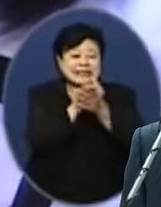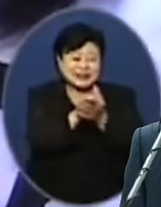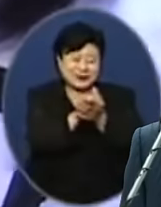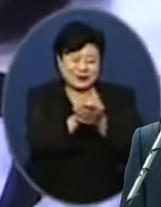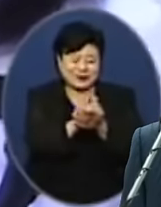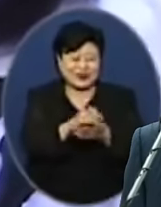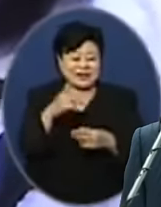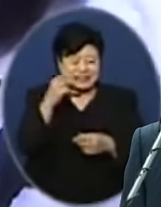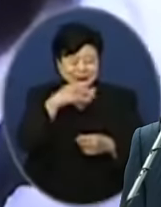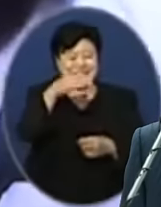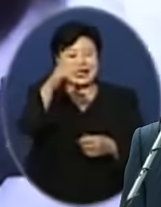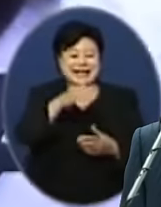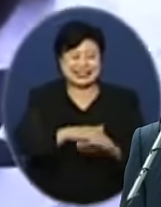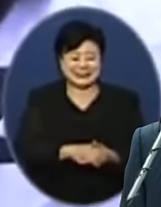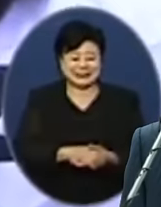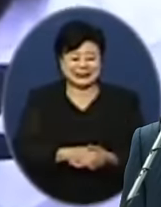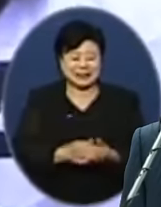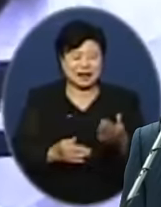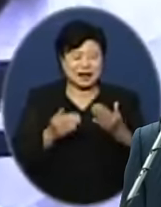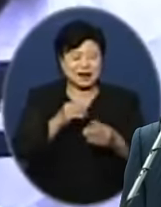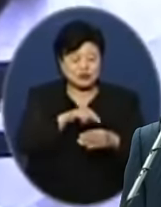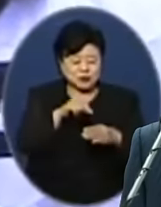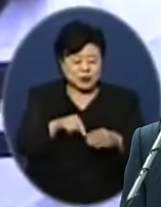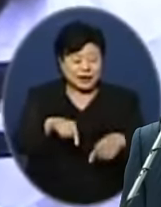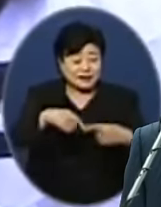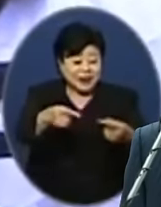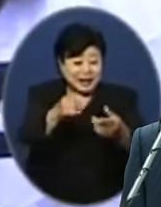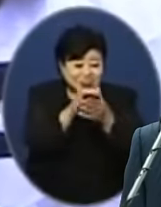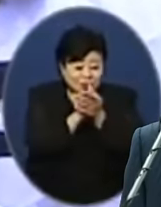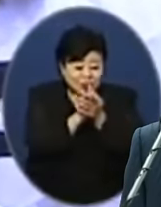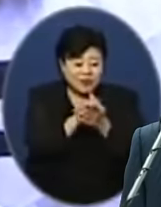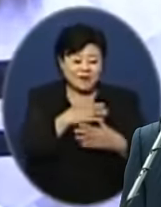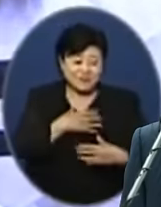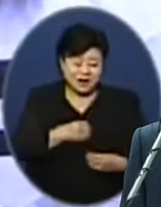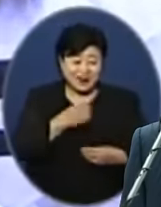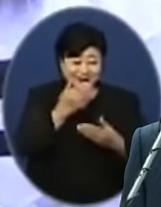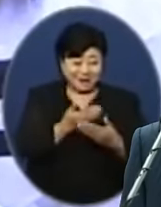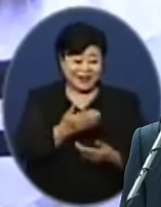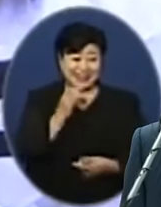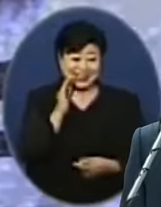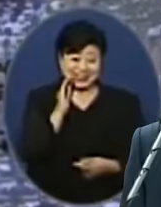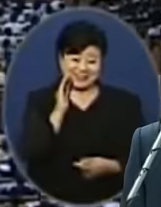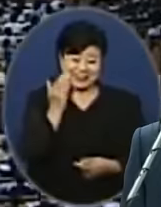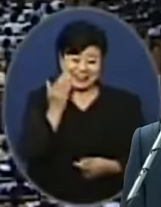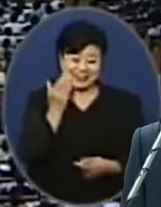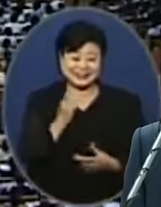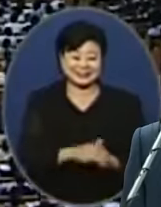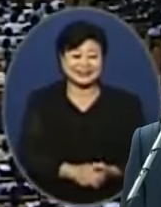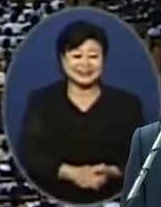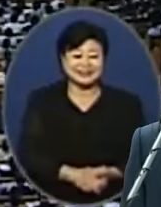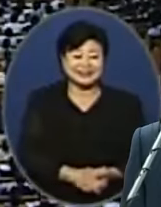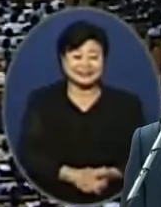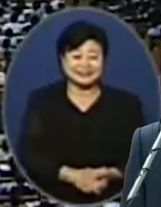들어가십시오. 굴 속에 들어가서 기도하면 평안을 얻게 되는 것입니다.